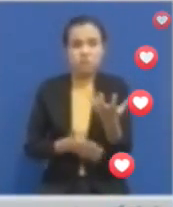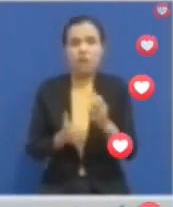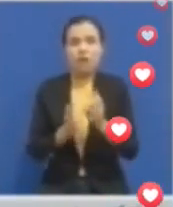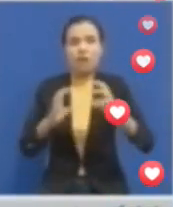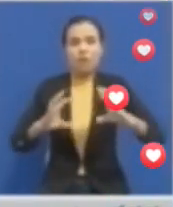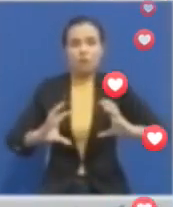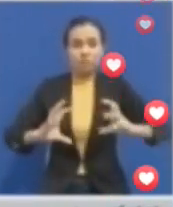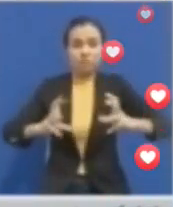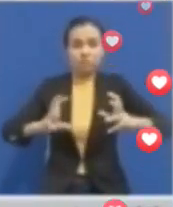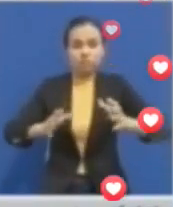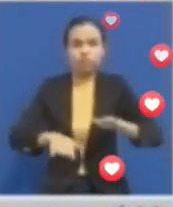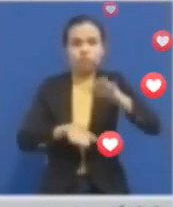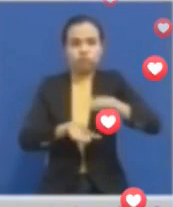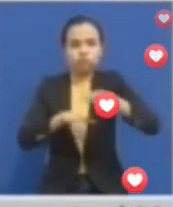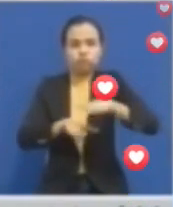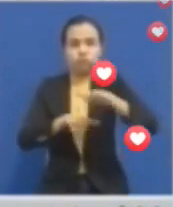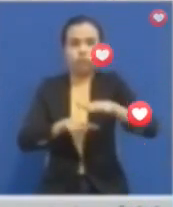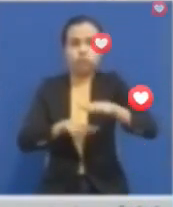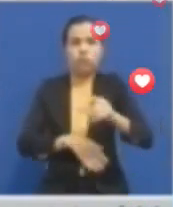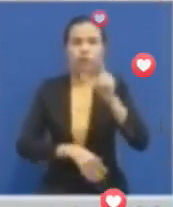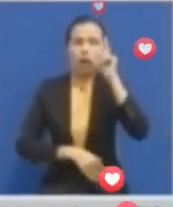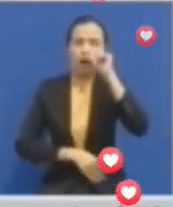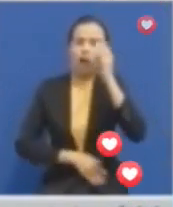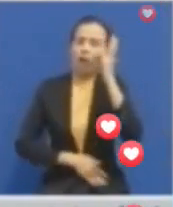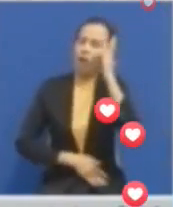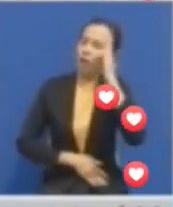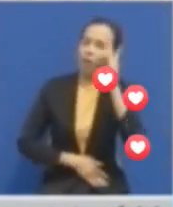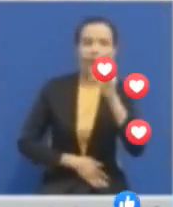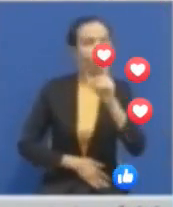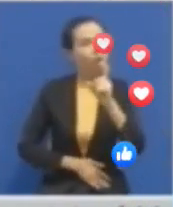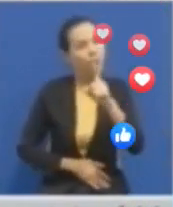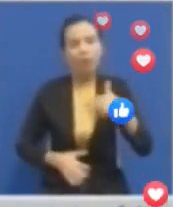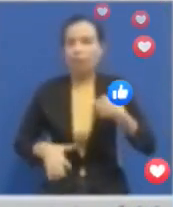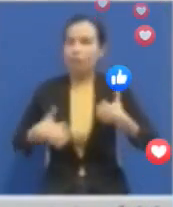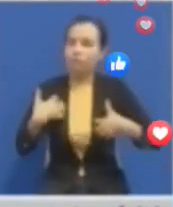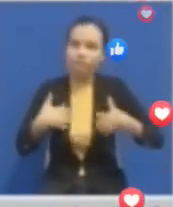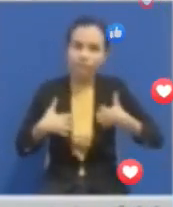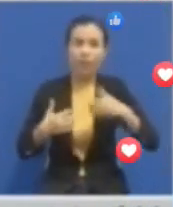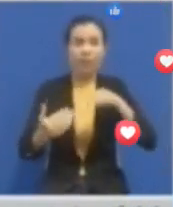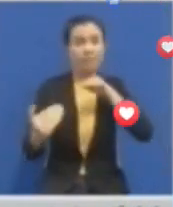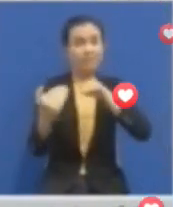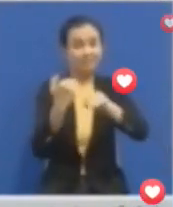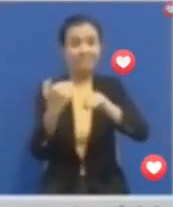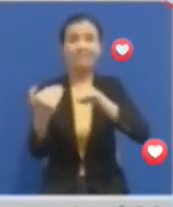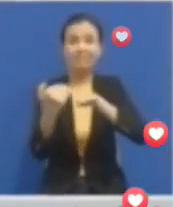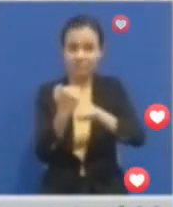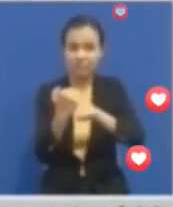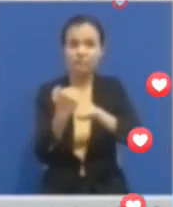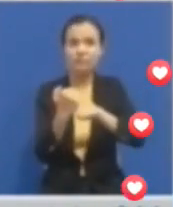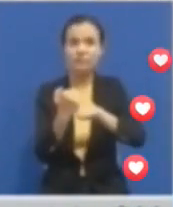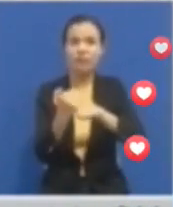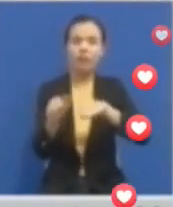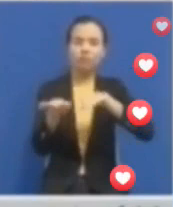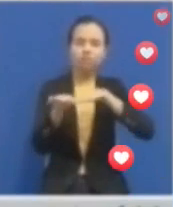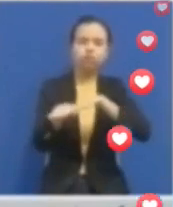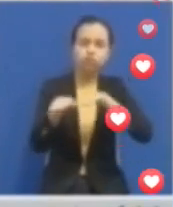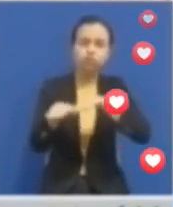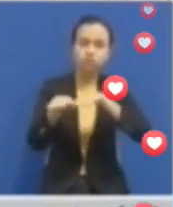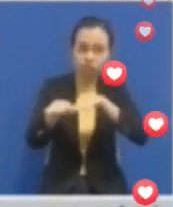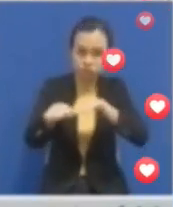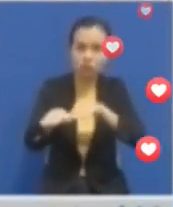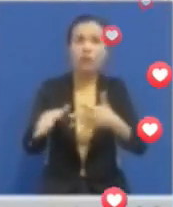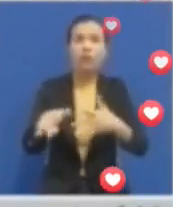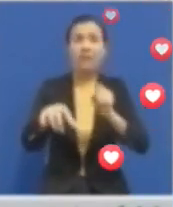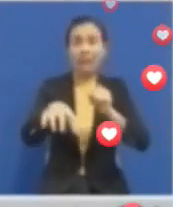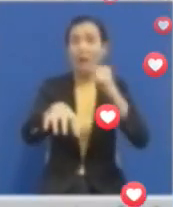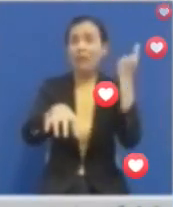สะเทือนไม่สามารถนอนหลับพักผ่อนได้นะคะแล้วก็การจราจรเนี่ยก็ติดขัดแล้วก็เป็นสถาน